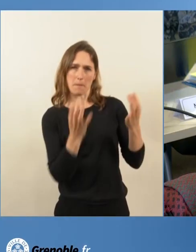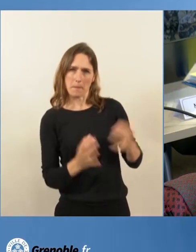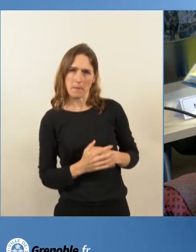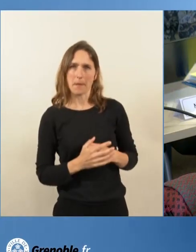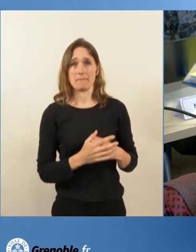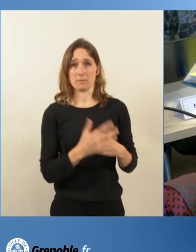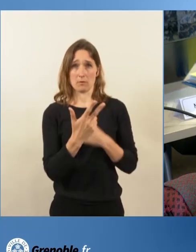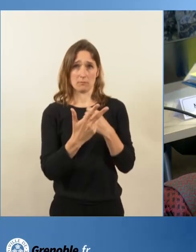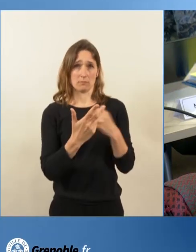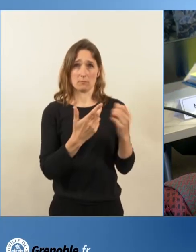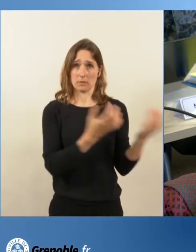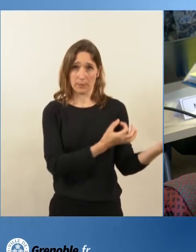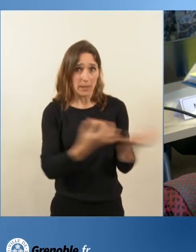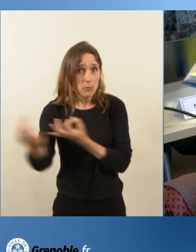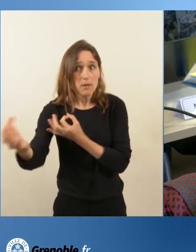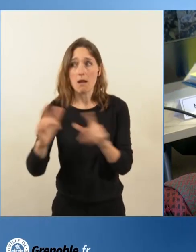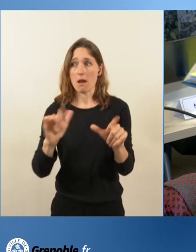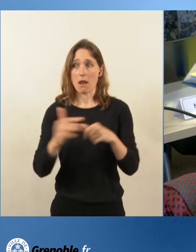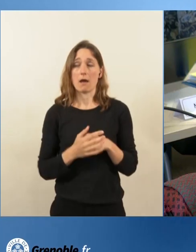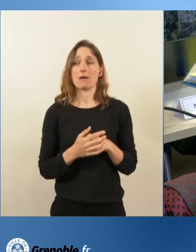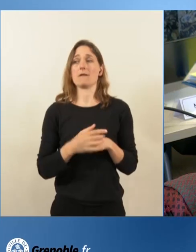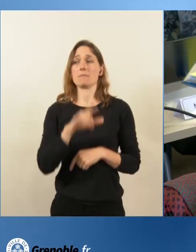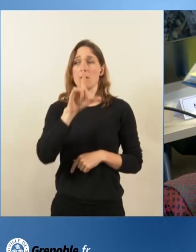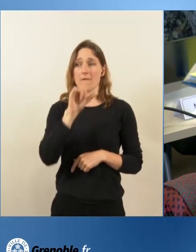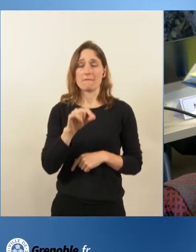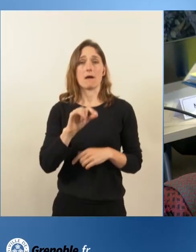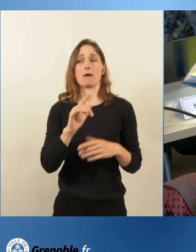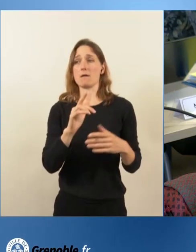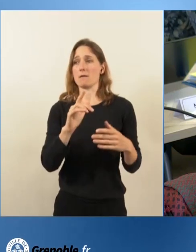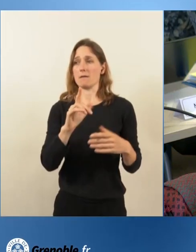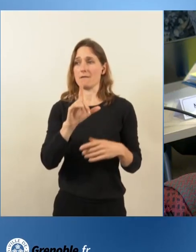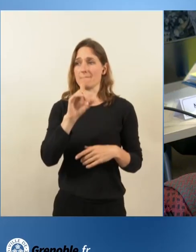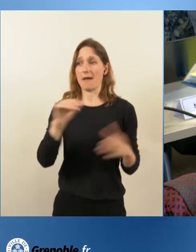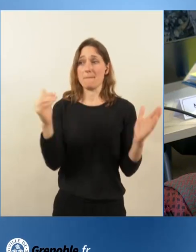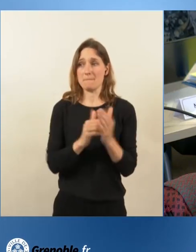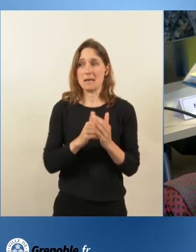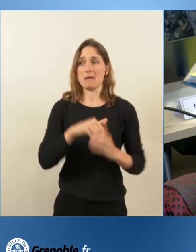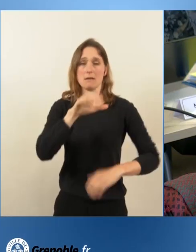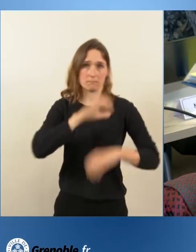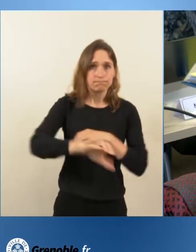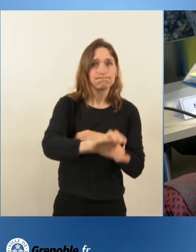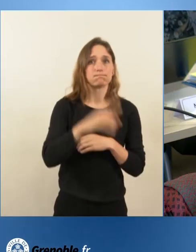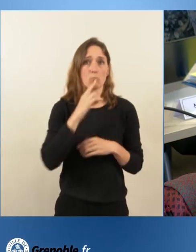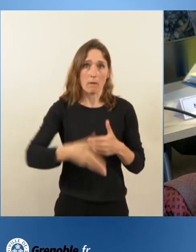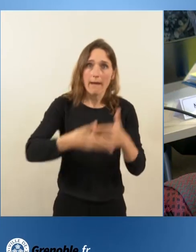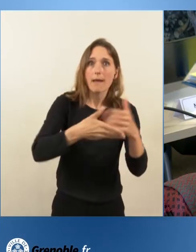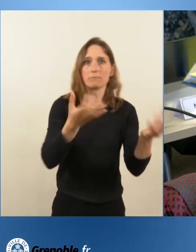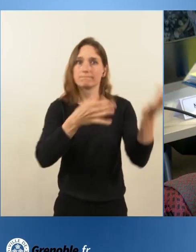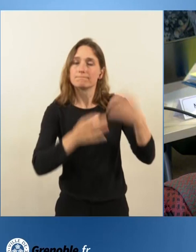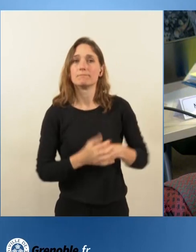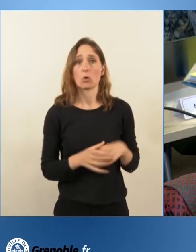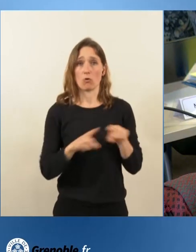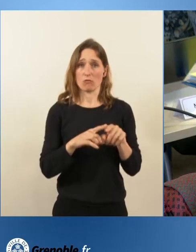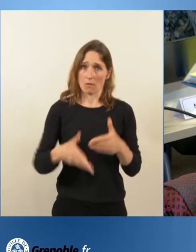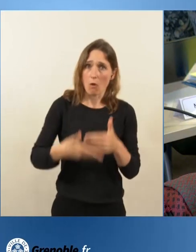à la collier costumes qui accompagne des dizaines de compagnies toute l'année et toutes ces compagnies peuvent faire des temps de création de travail de résidence des